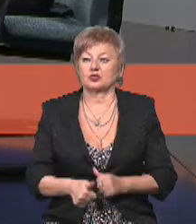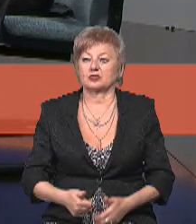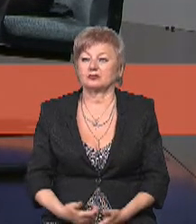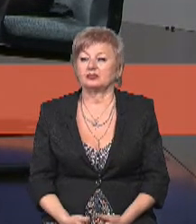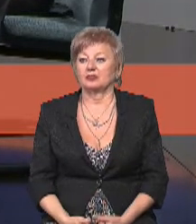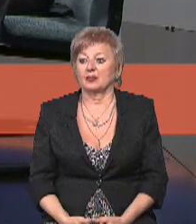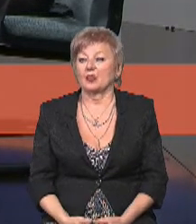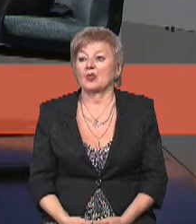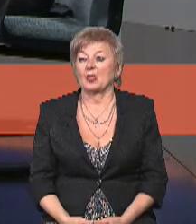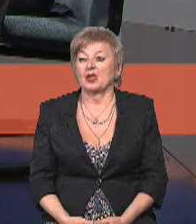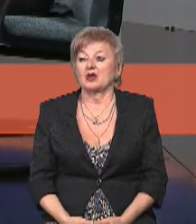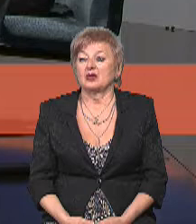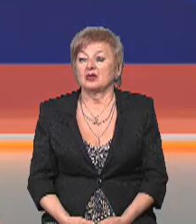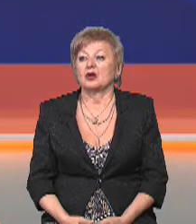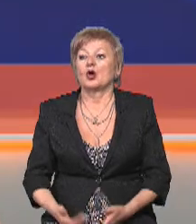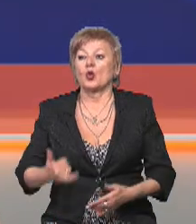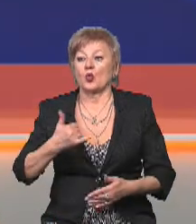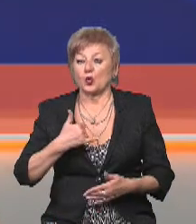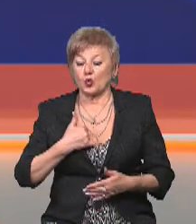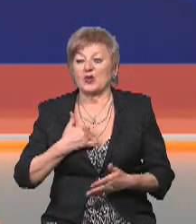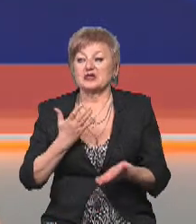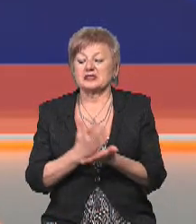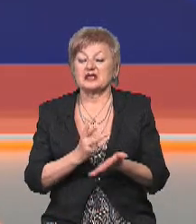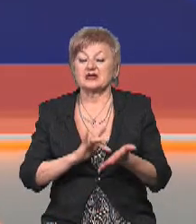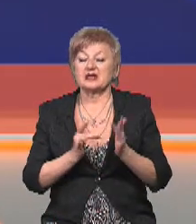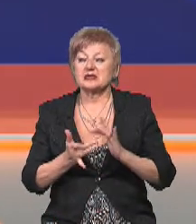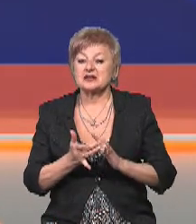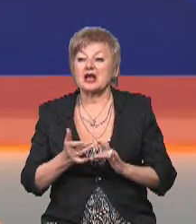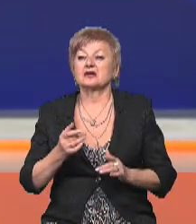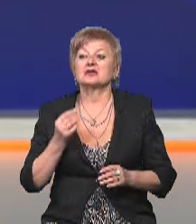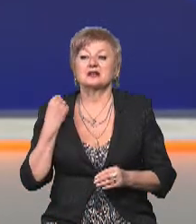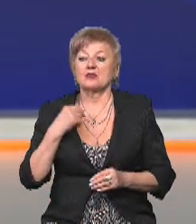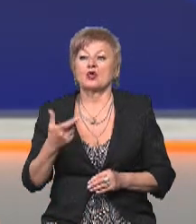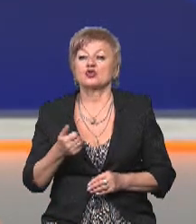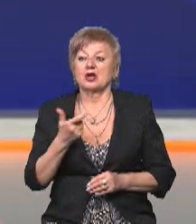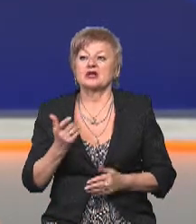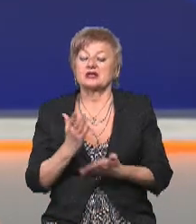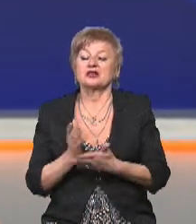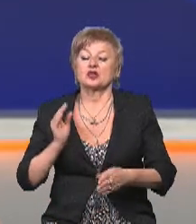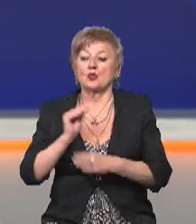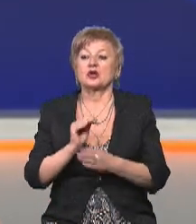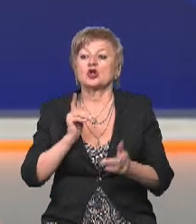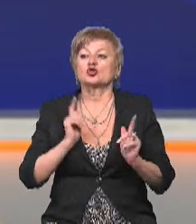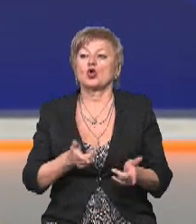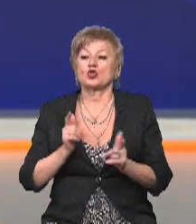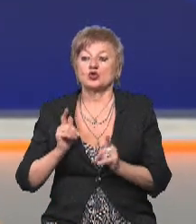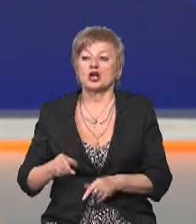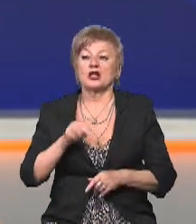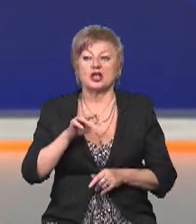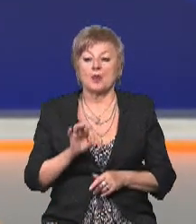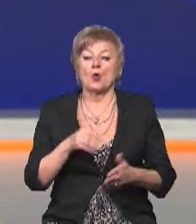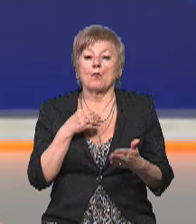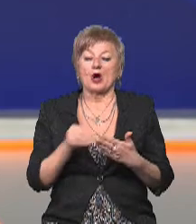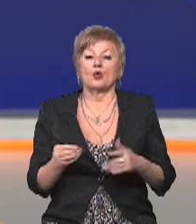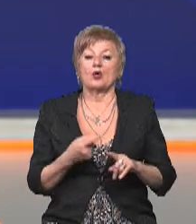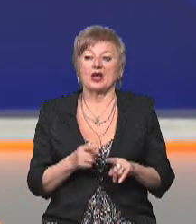Будь ласка, пані Наталя. У нас на сайте «Запоріжгазбуту» є дополнительная угода, соглашение по